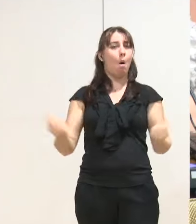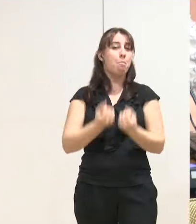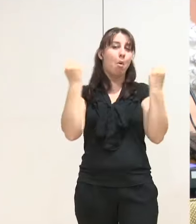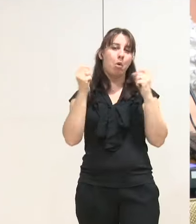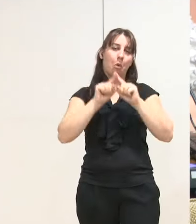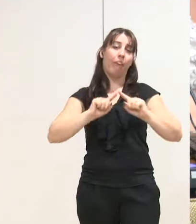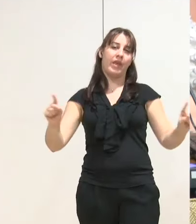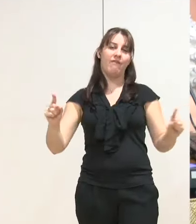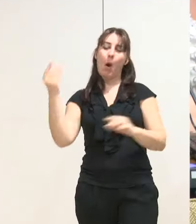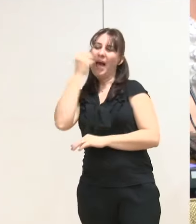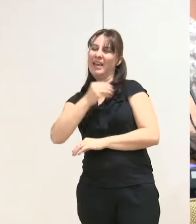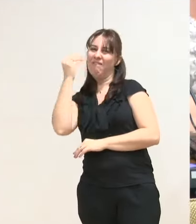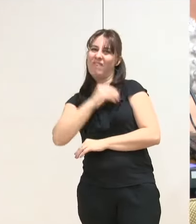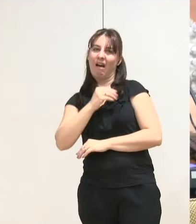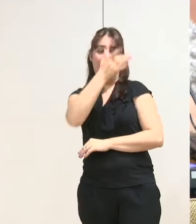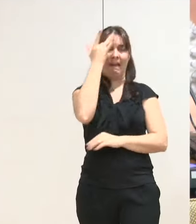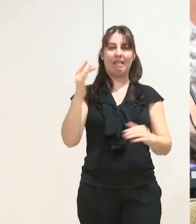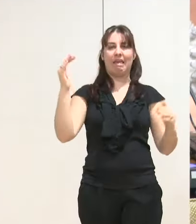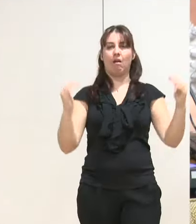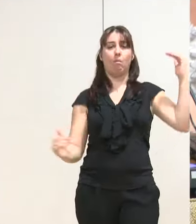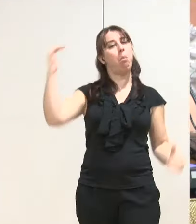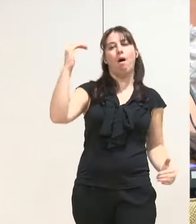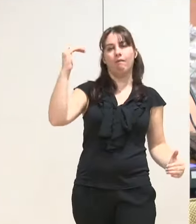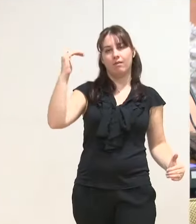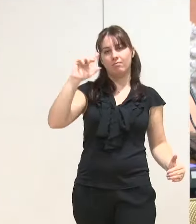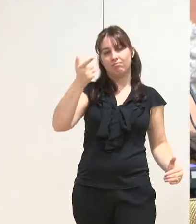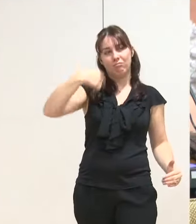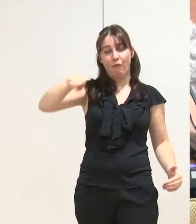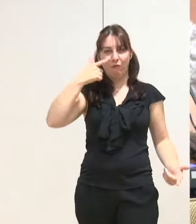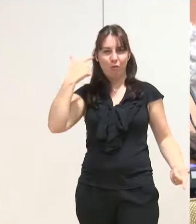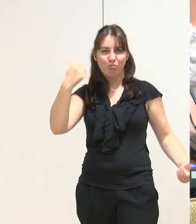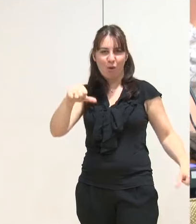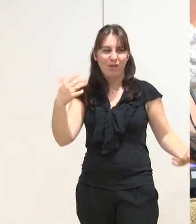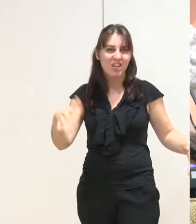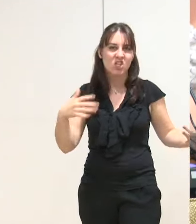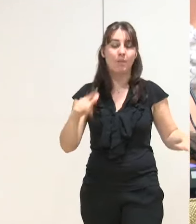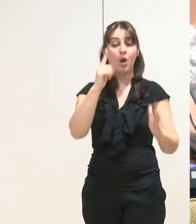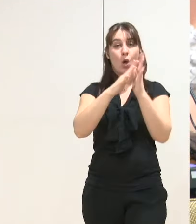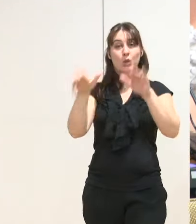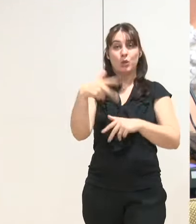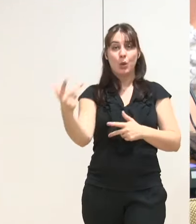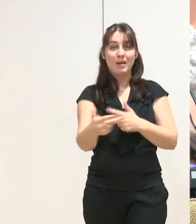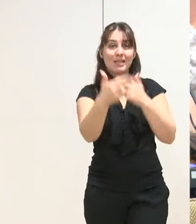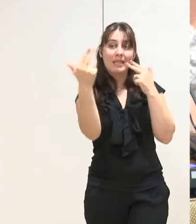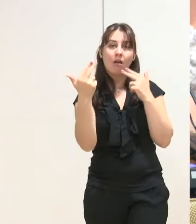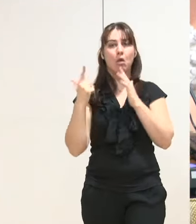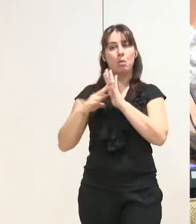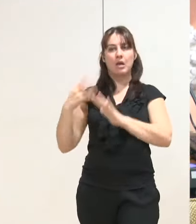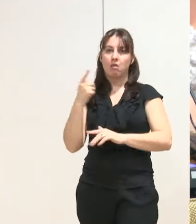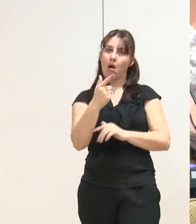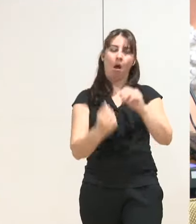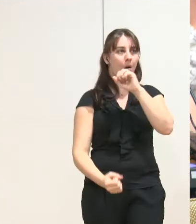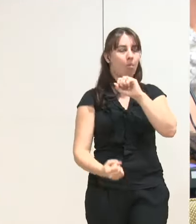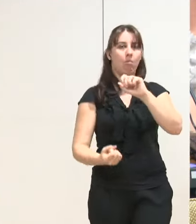niveau que la montagne en hiver vous l'aurez sans doute remarqué en 2015 nous aurons donc des événements bien plus importants qu'en 2014 avec trois